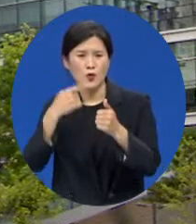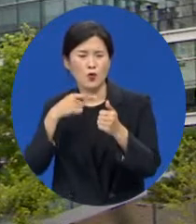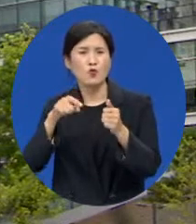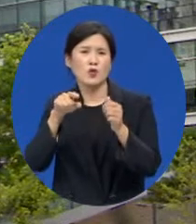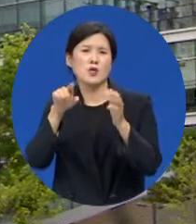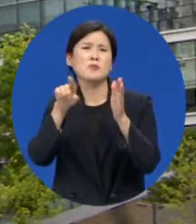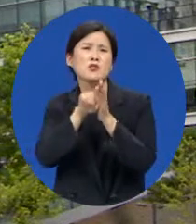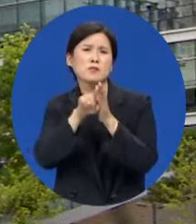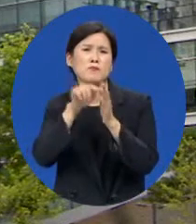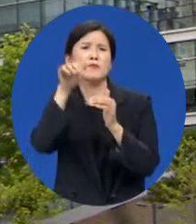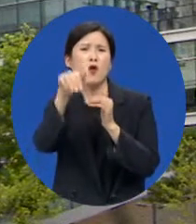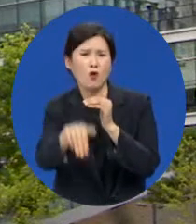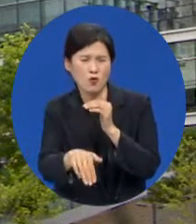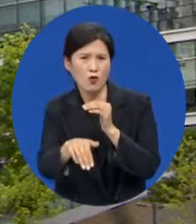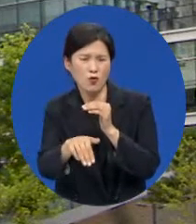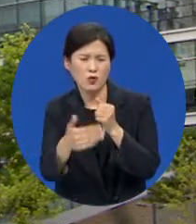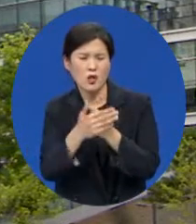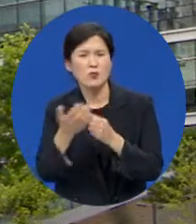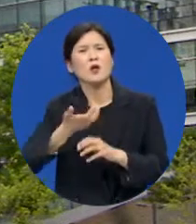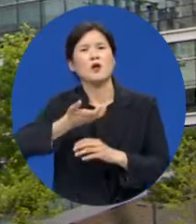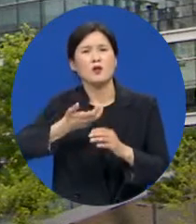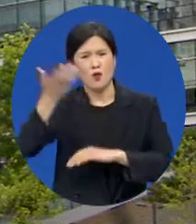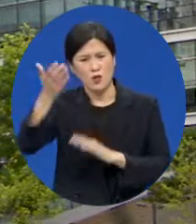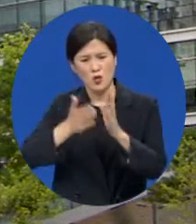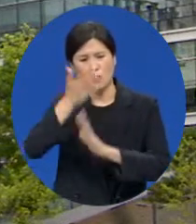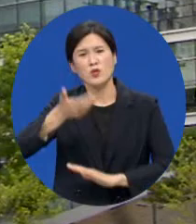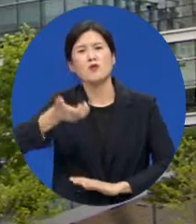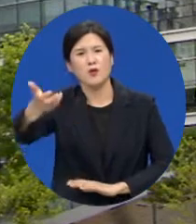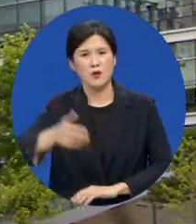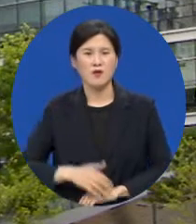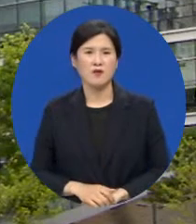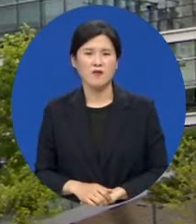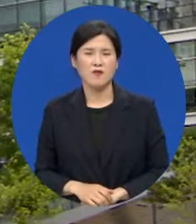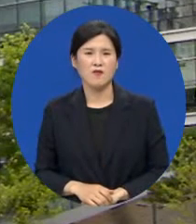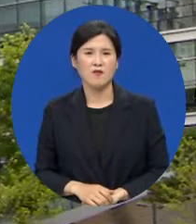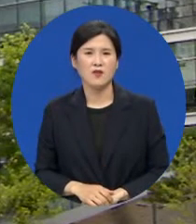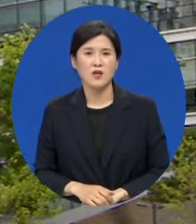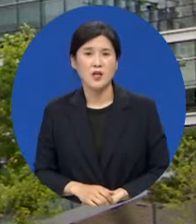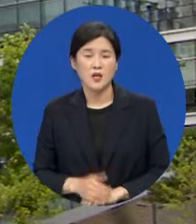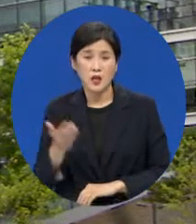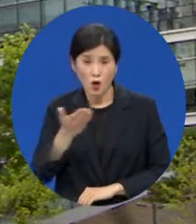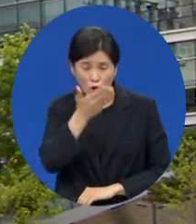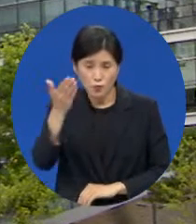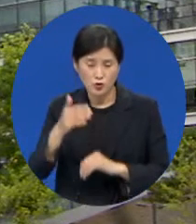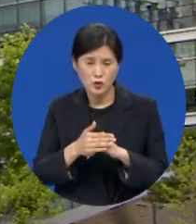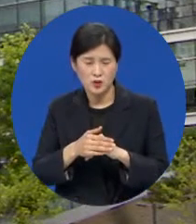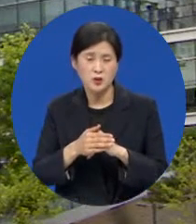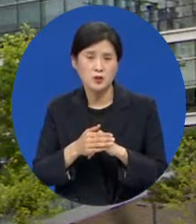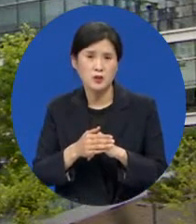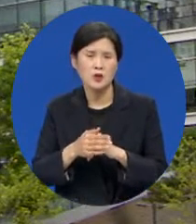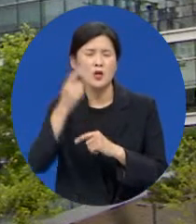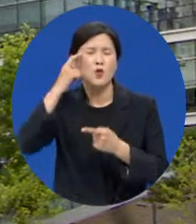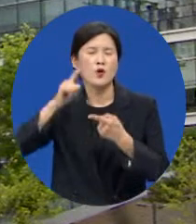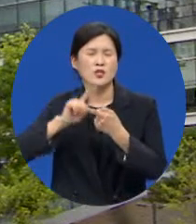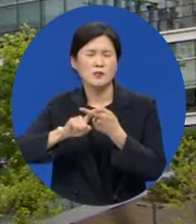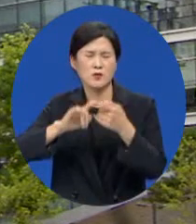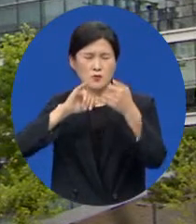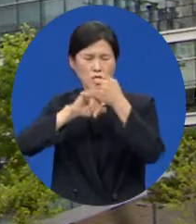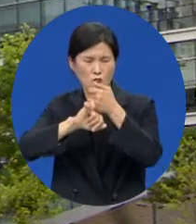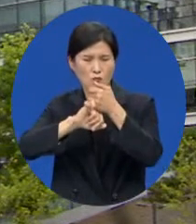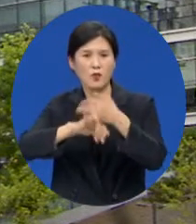앞으로도 계속 교육 때문에 떠나야 하는 도시가 될 것입니다 각 구 뭐 여러분과 시민 여러분의 관심이